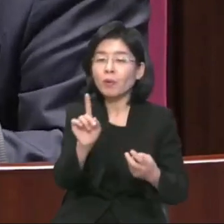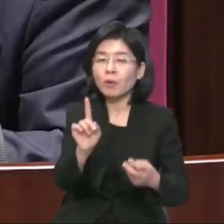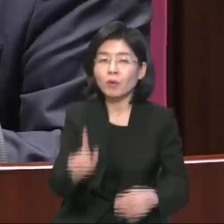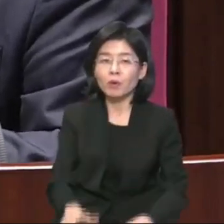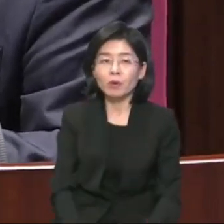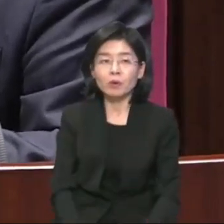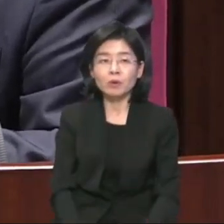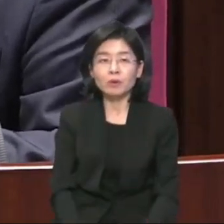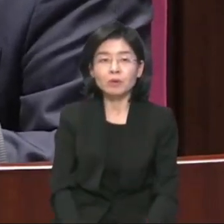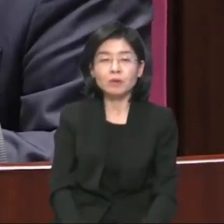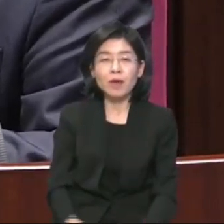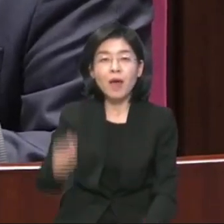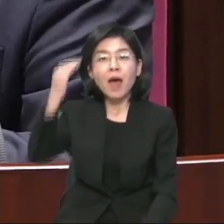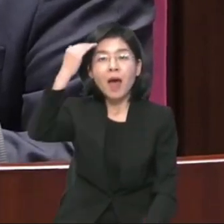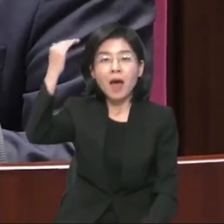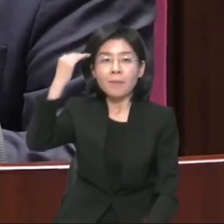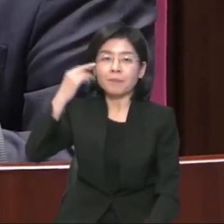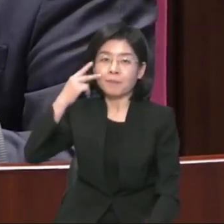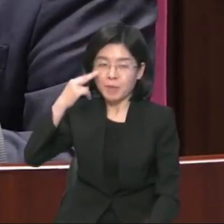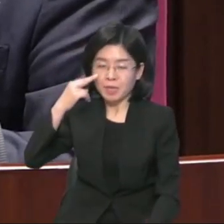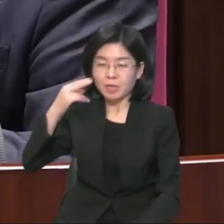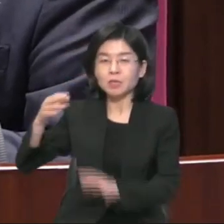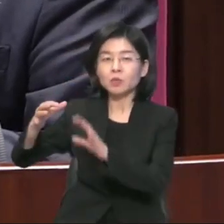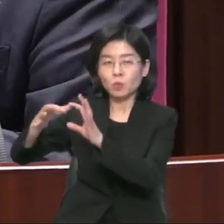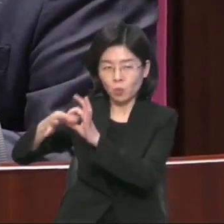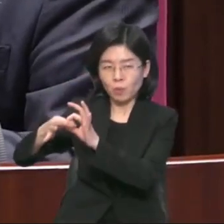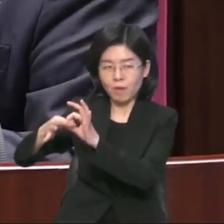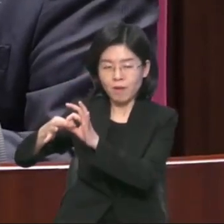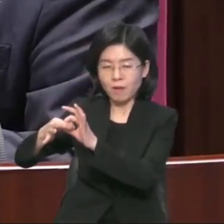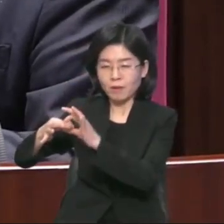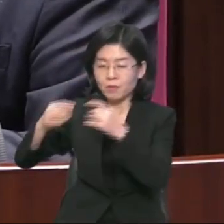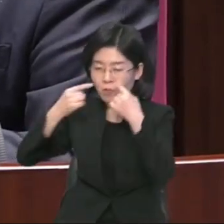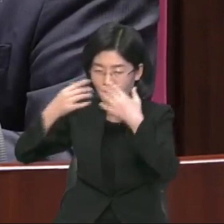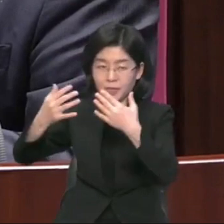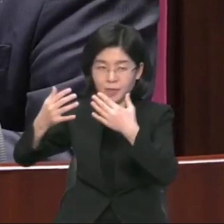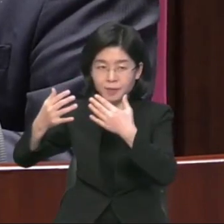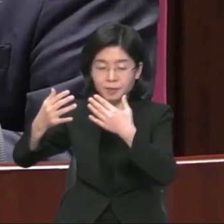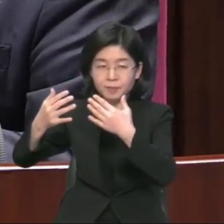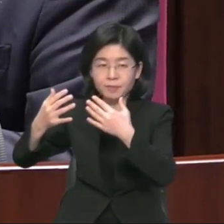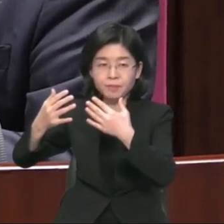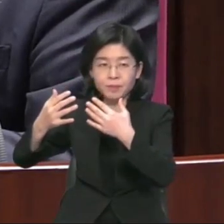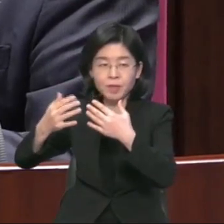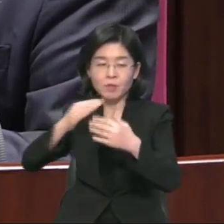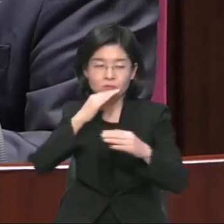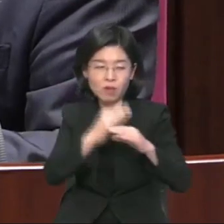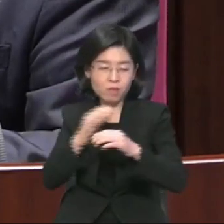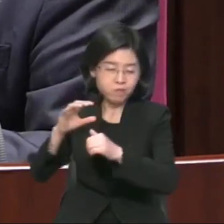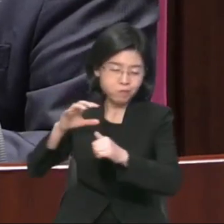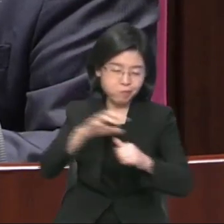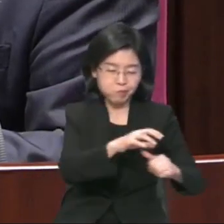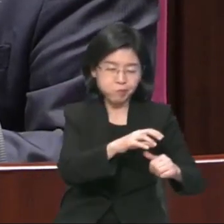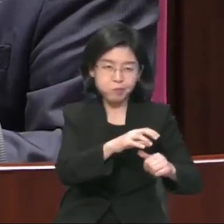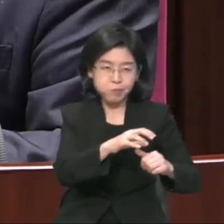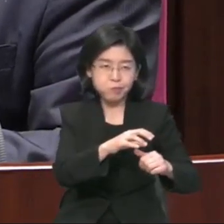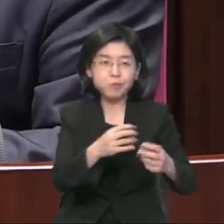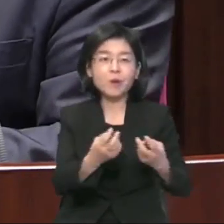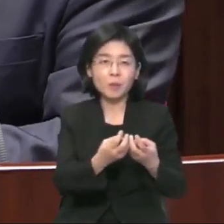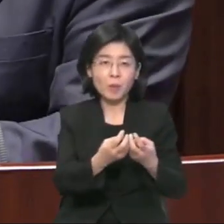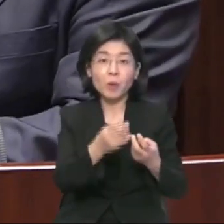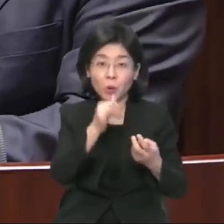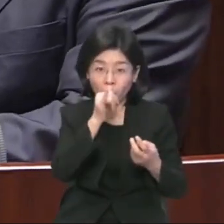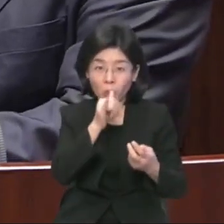있습니까? 그간에 여러 번 보고를 드렸습니다마는 한미 동맹의 맞춤형 억제 전략과